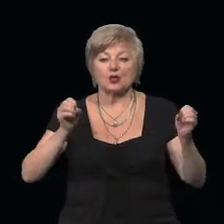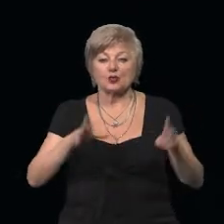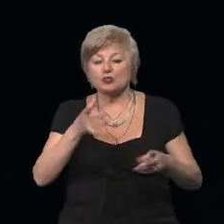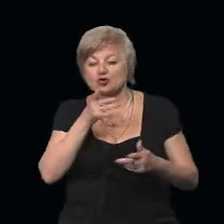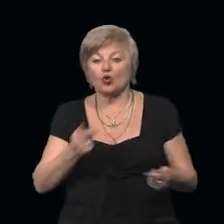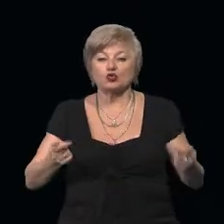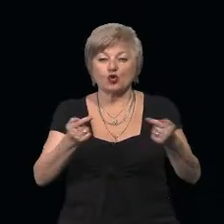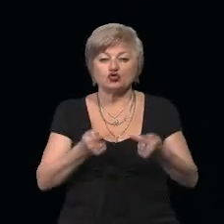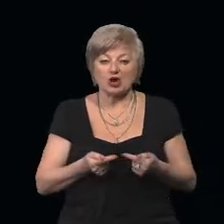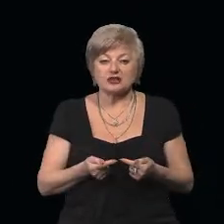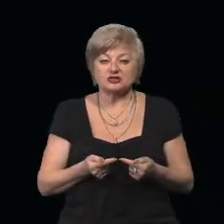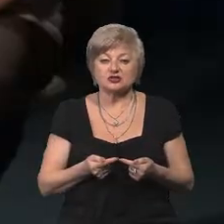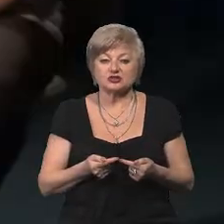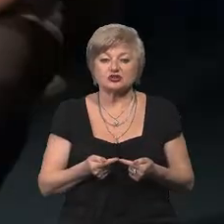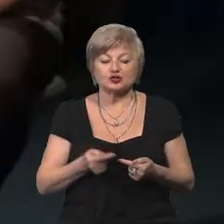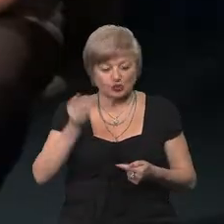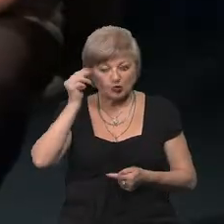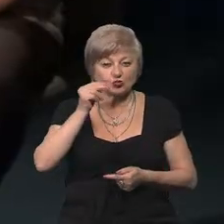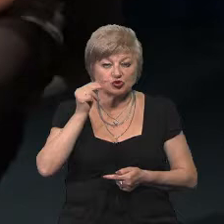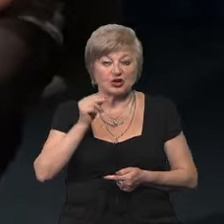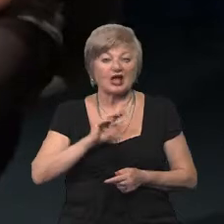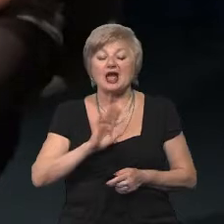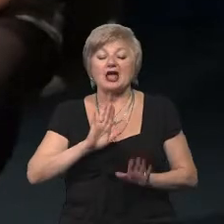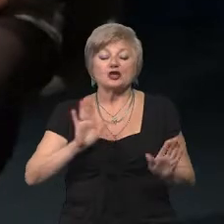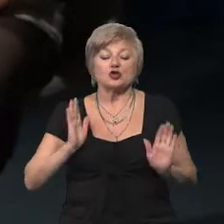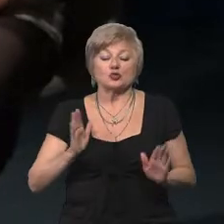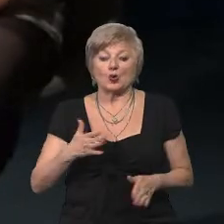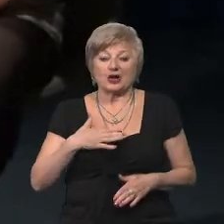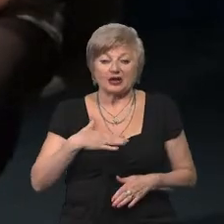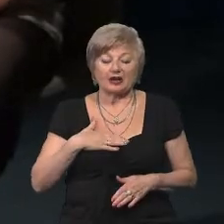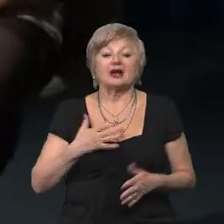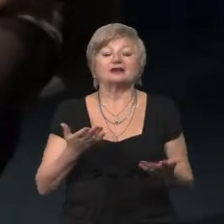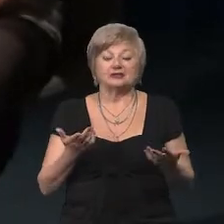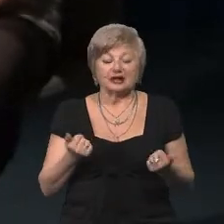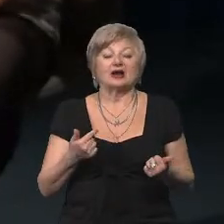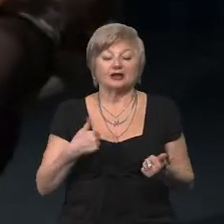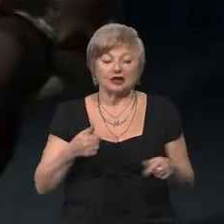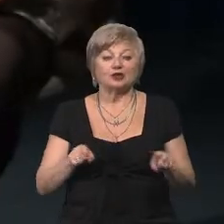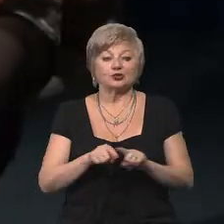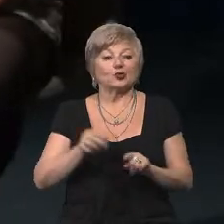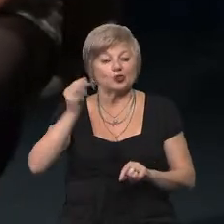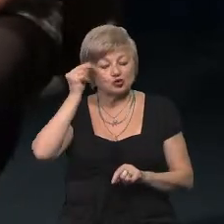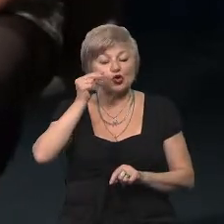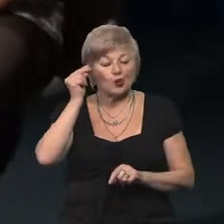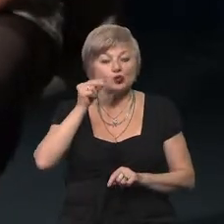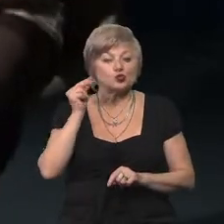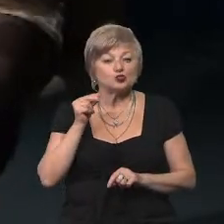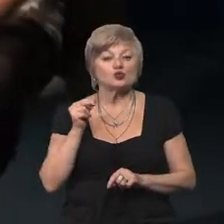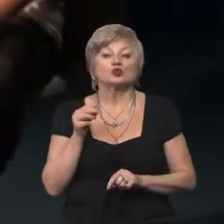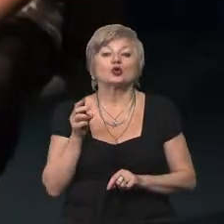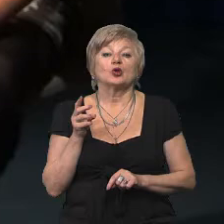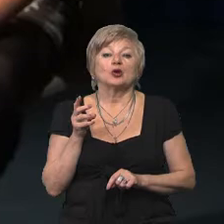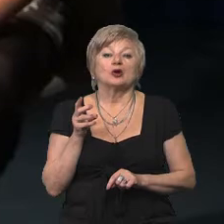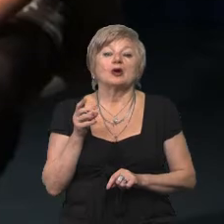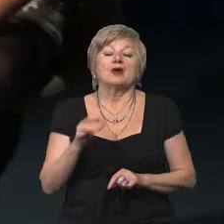одночасно вивчаєш. Ну, не только я їх, конечно, постигаю, конечно, то есть, потому что я сначала